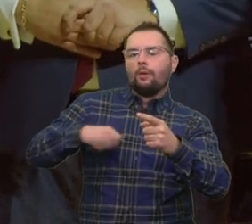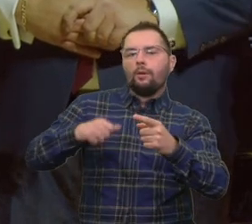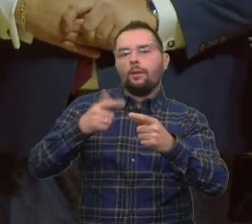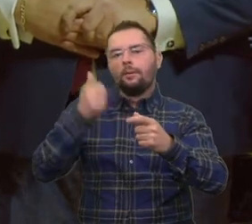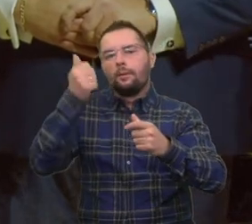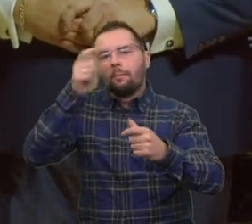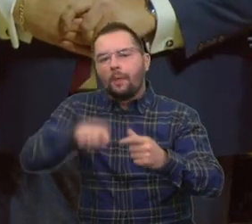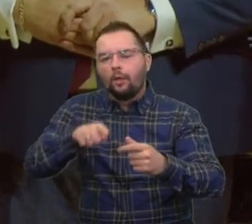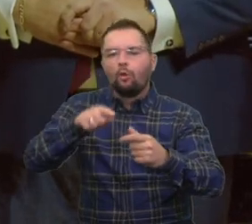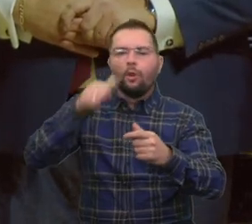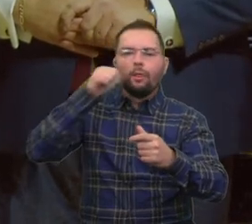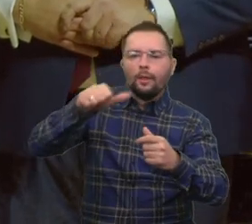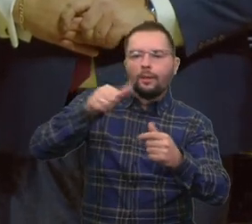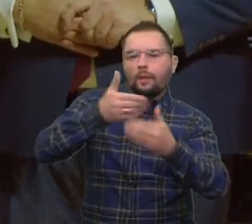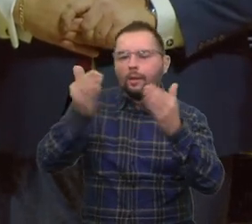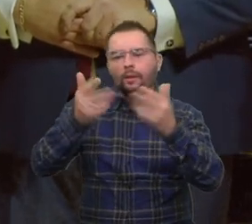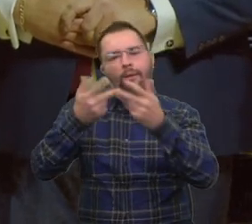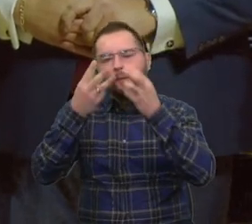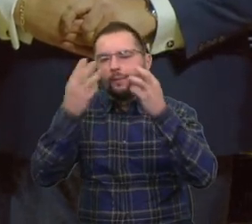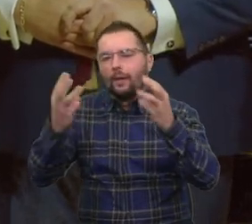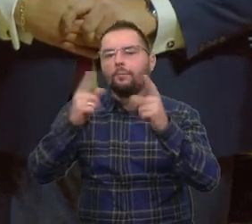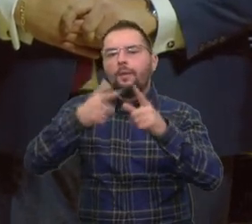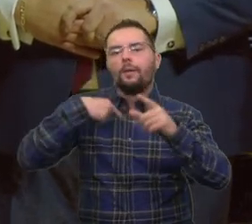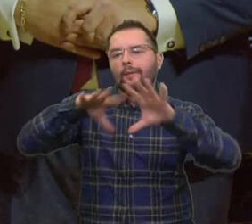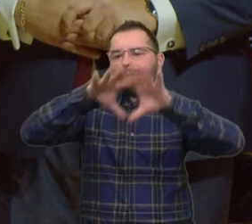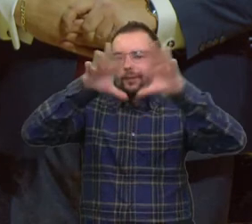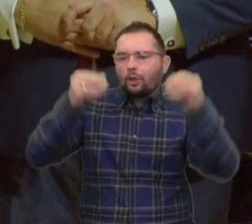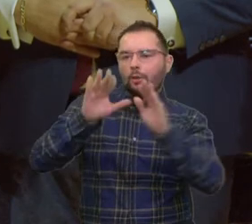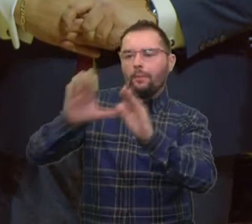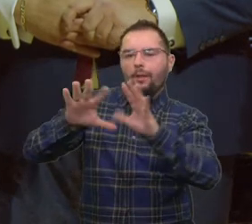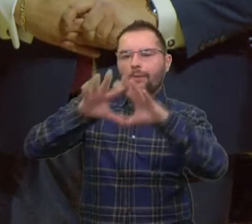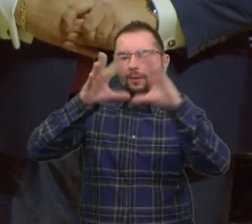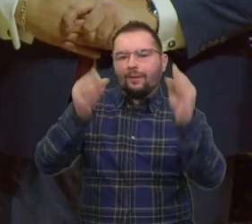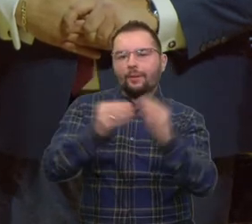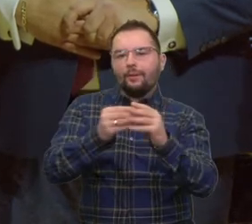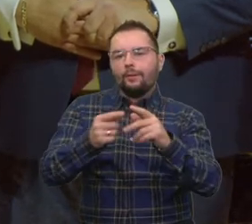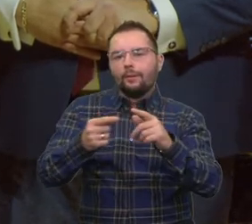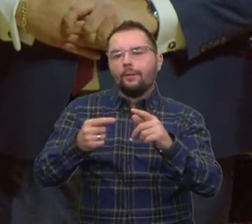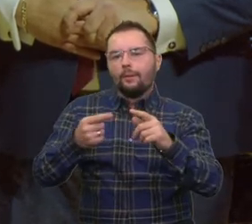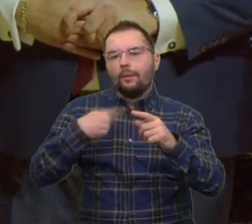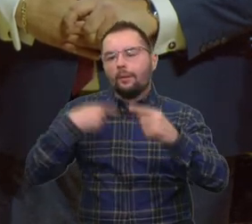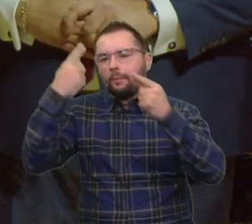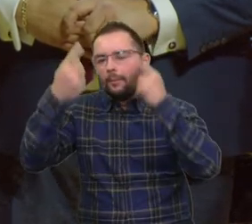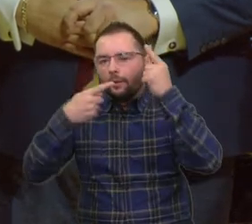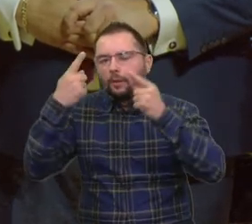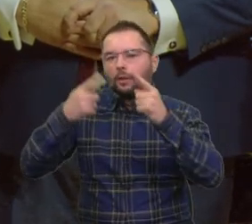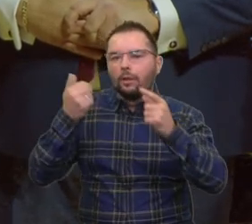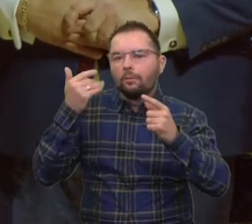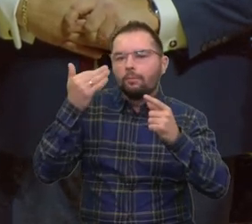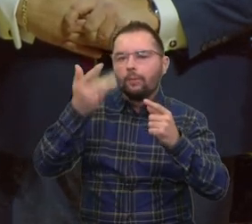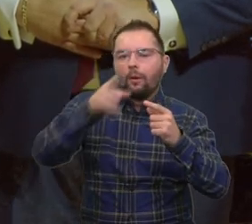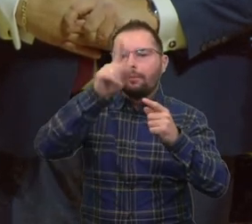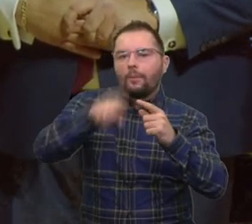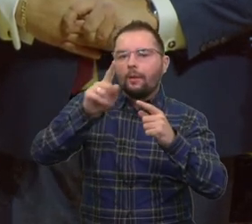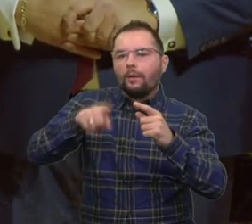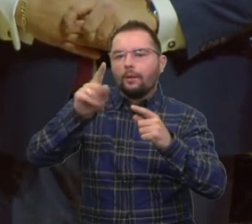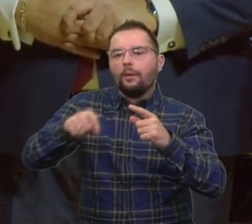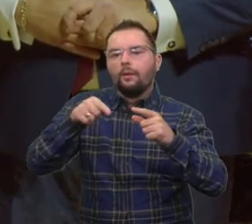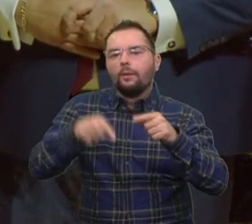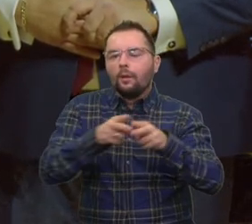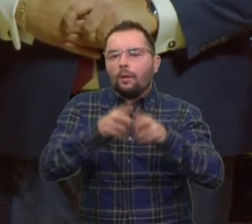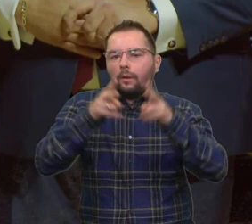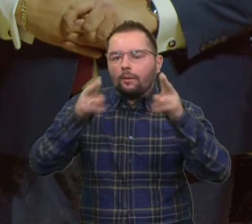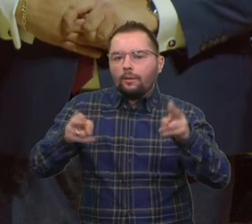miesiąc, tydzień czy dzień, ma się przed sobą wszystko. Myślę, że tych kilka miesięcy, które nam pozostało tej